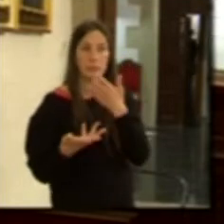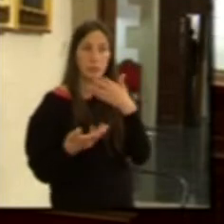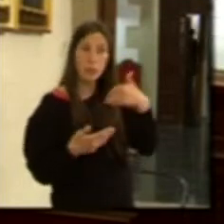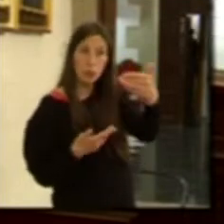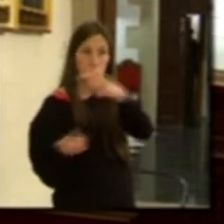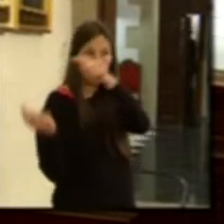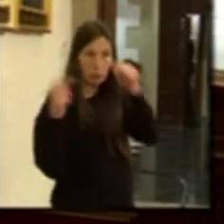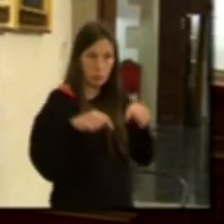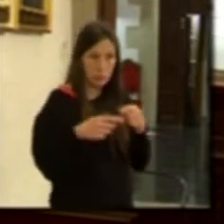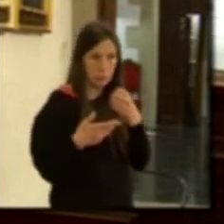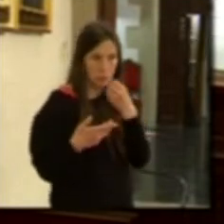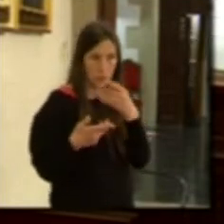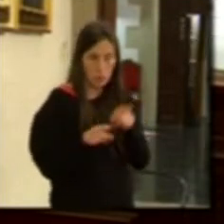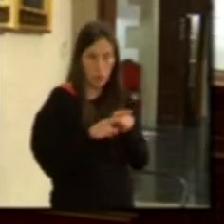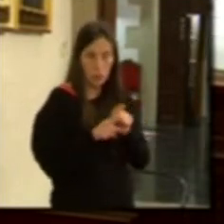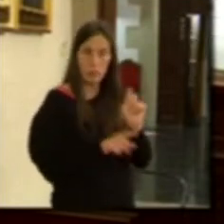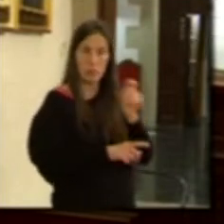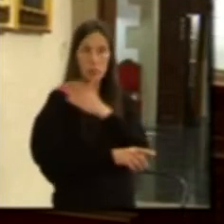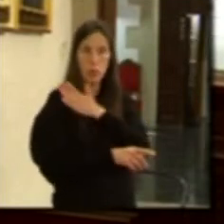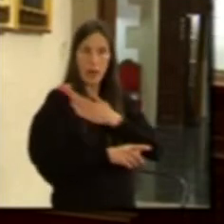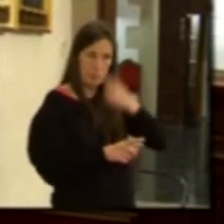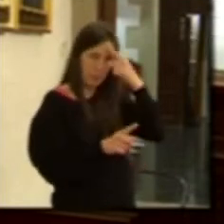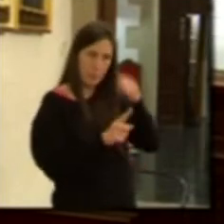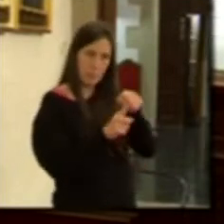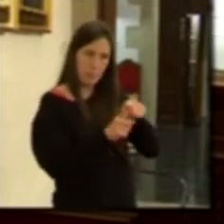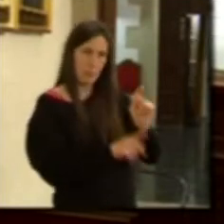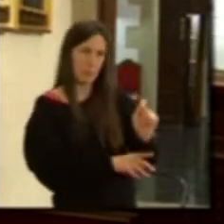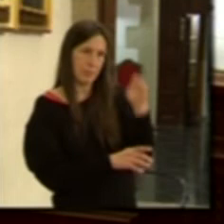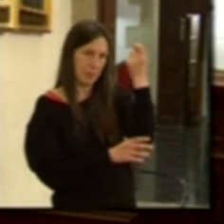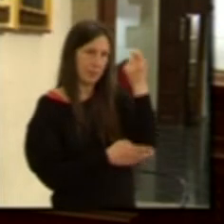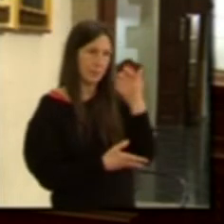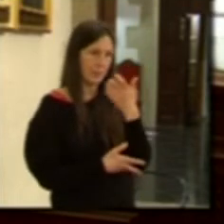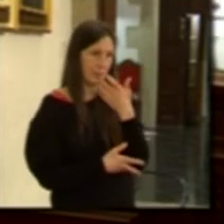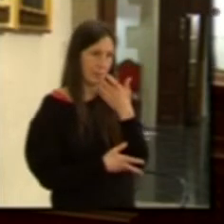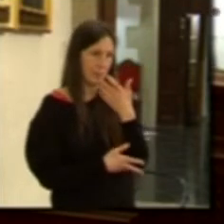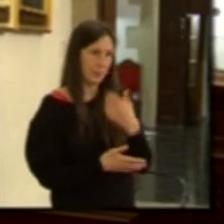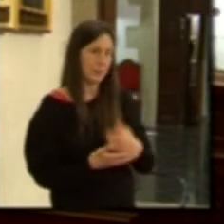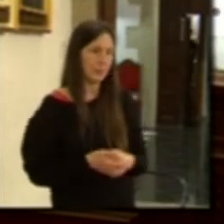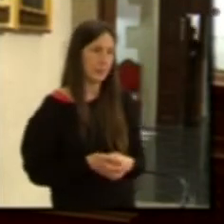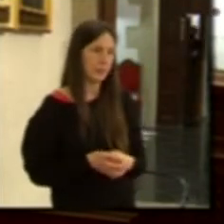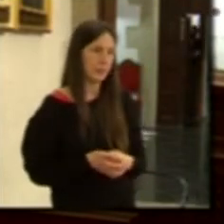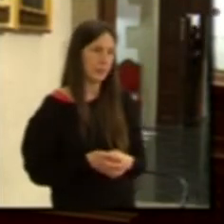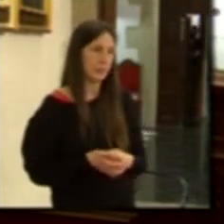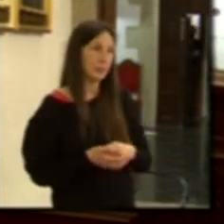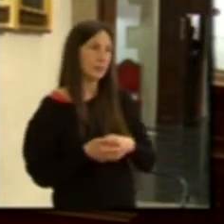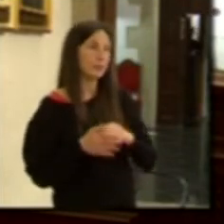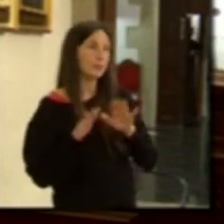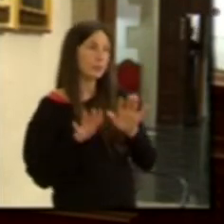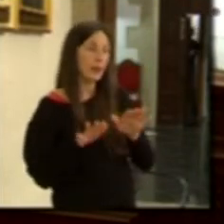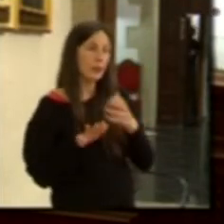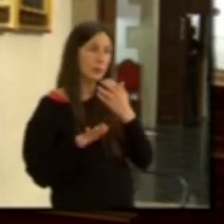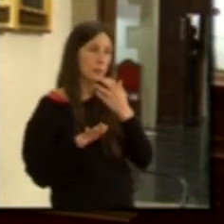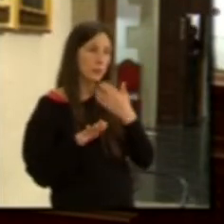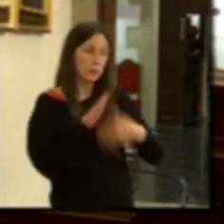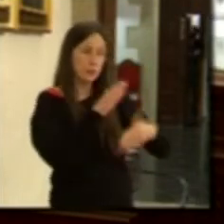futur. Tot això és un repte i que és veritat, doncs, que la pandèmia ens ha fet, doncs, encara mirar moltes més coses. Però també m'agrada mirar el passat, i